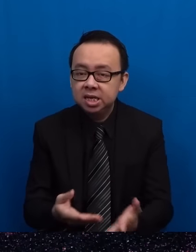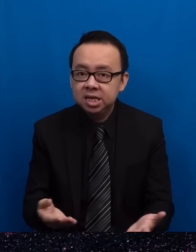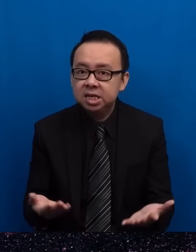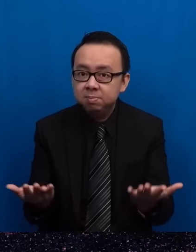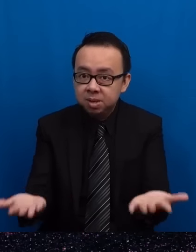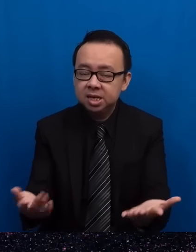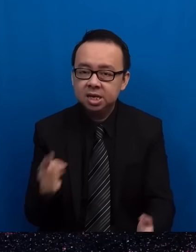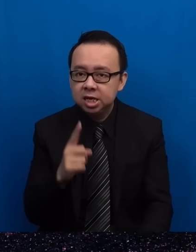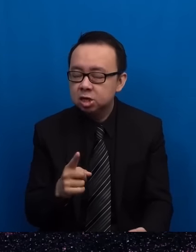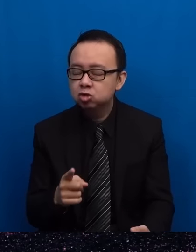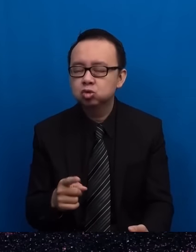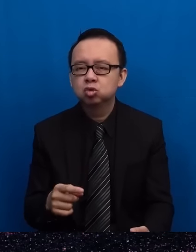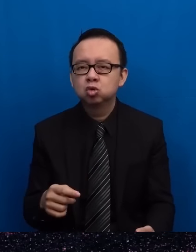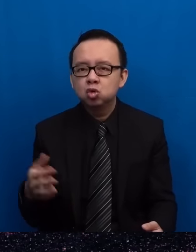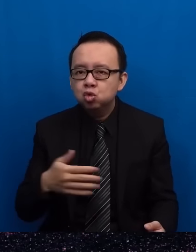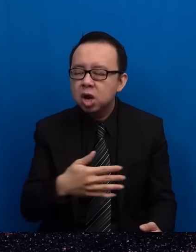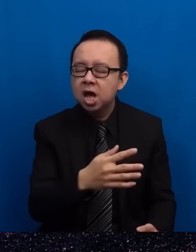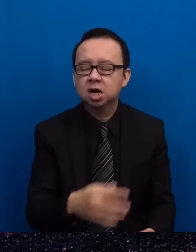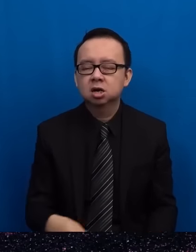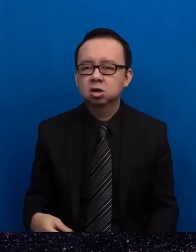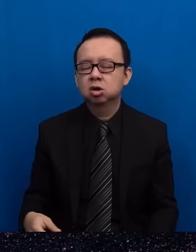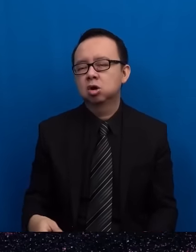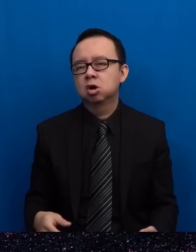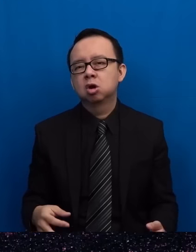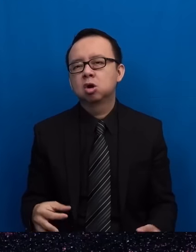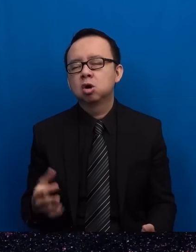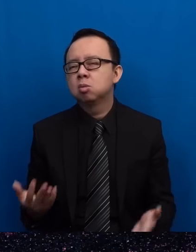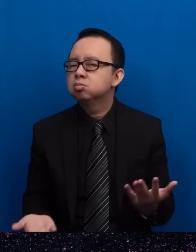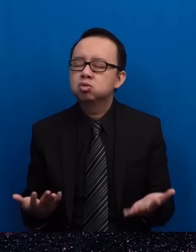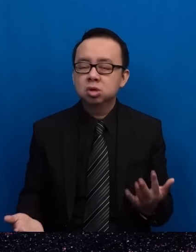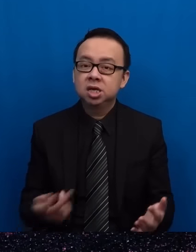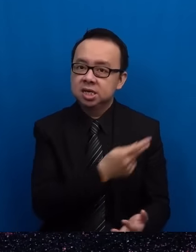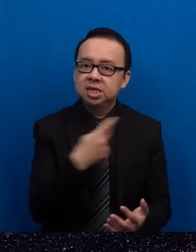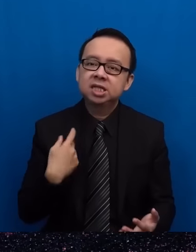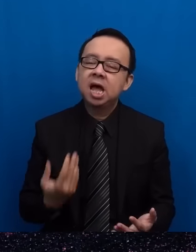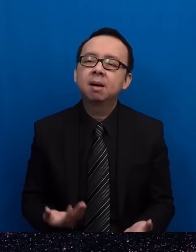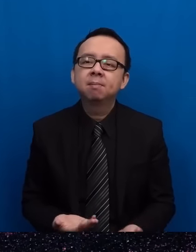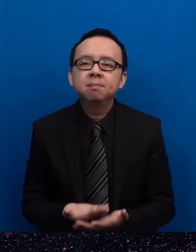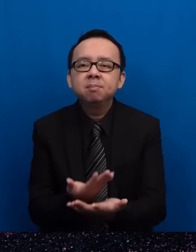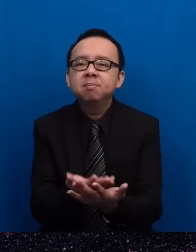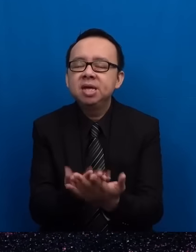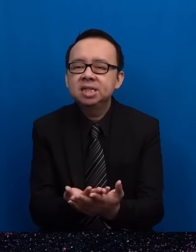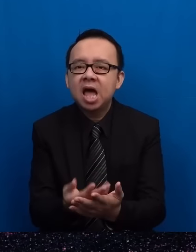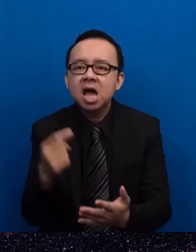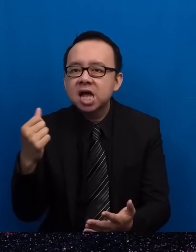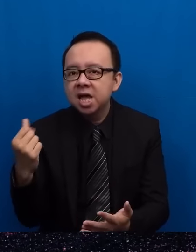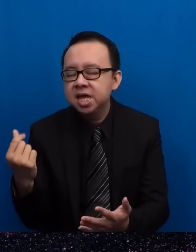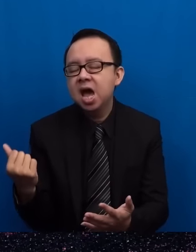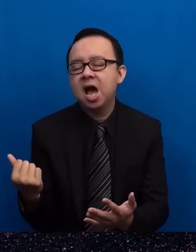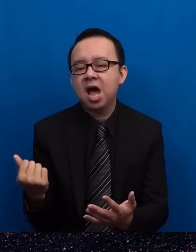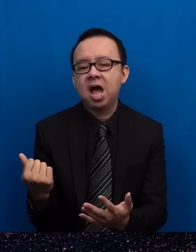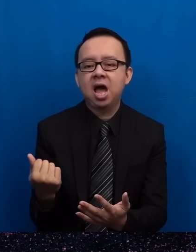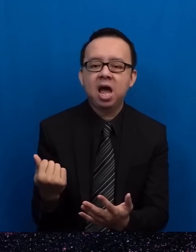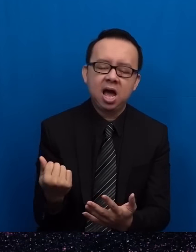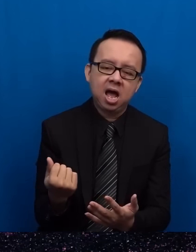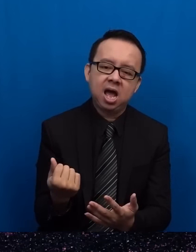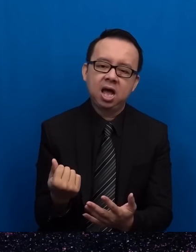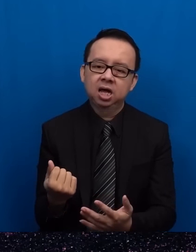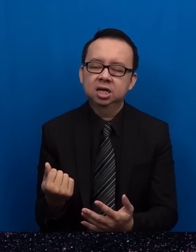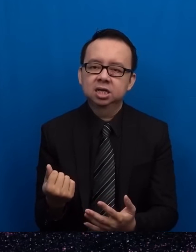Kita minta kaya, contohnya beberapa orang. Kalau Tuhan kasih beneran, kalau Tuhan itu jin yang bisa diusap-usap di